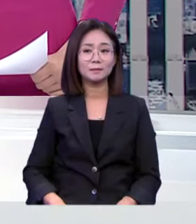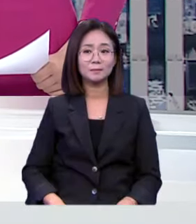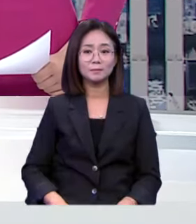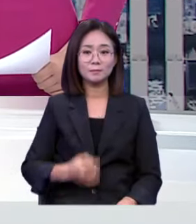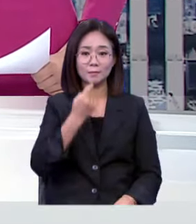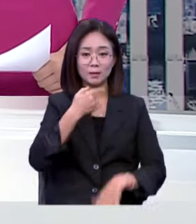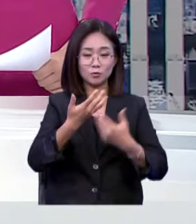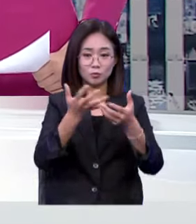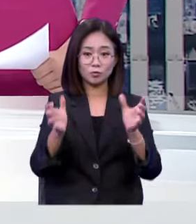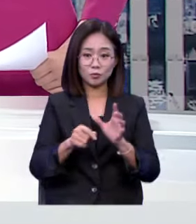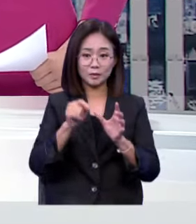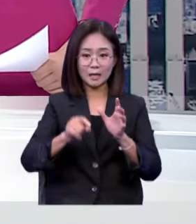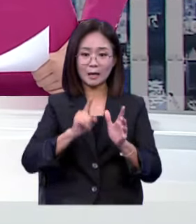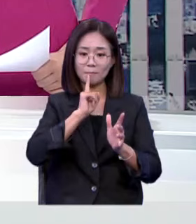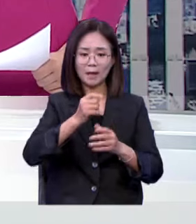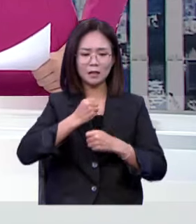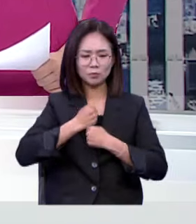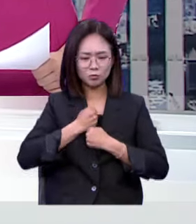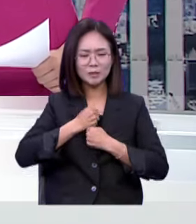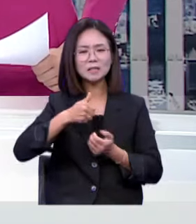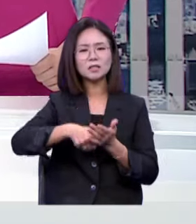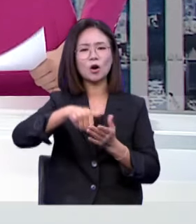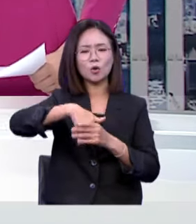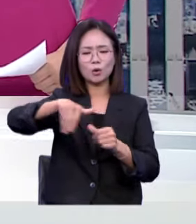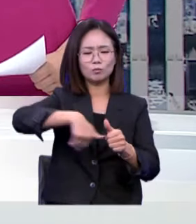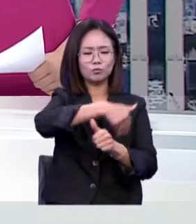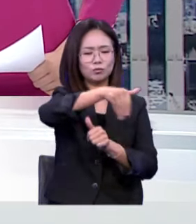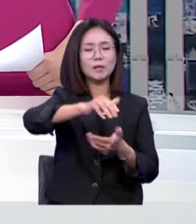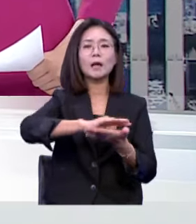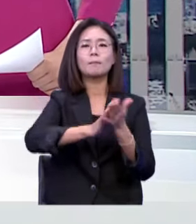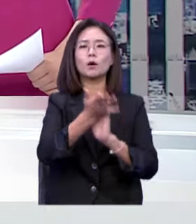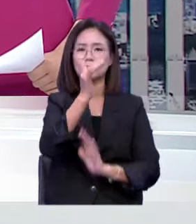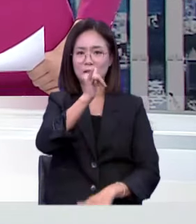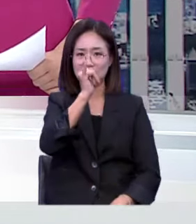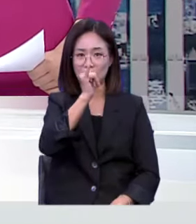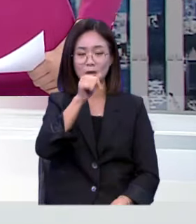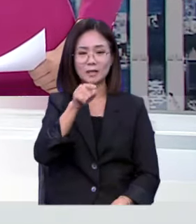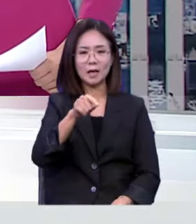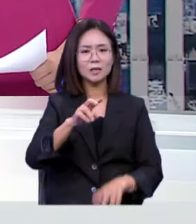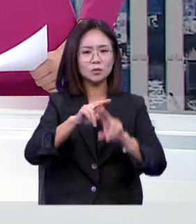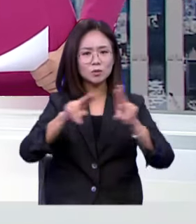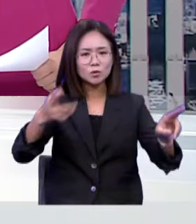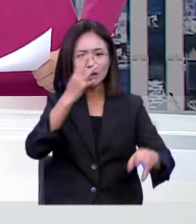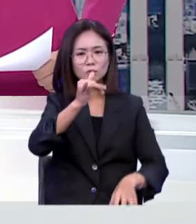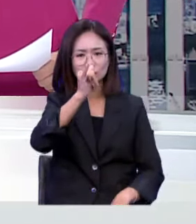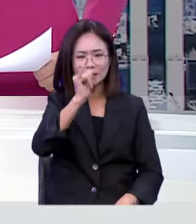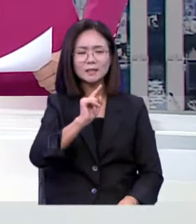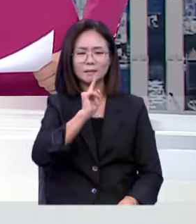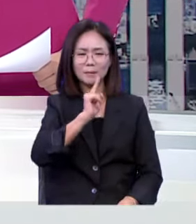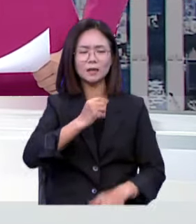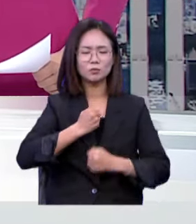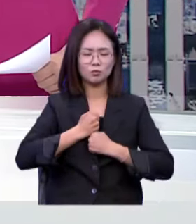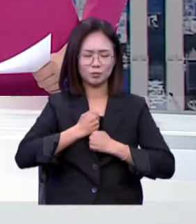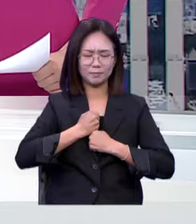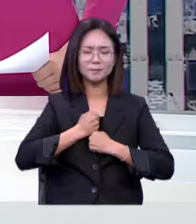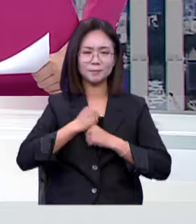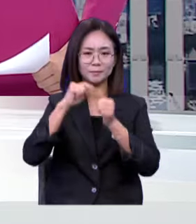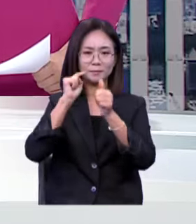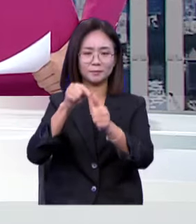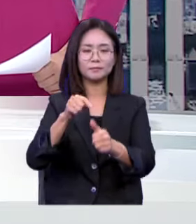민주당 선대인 말 한마디로 선거 판세가 바뀔 수 있다면서 공천을 취소할 수도 있다고 경계령을